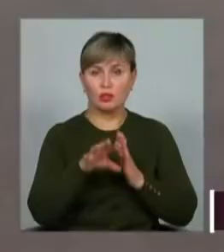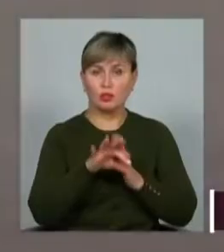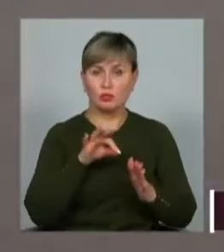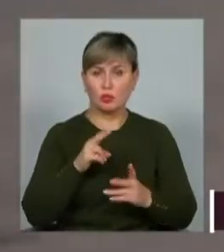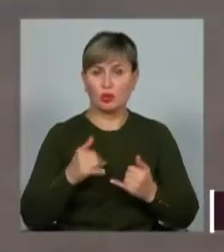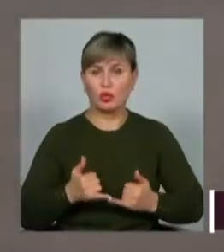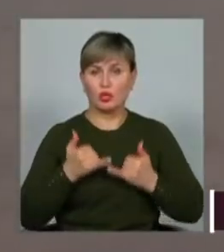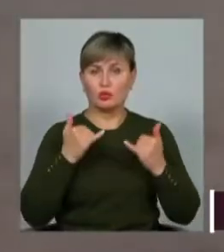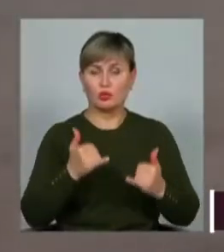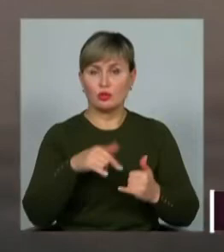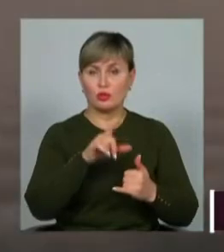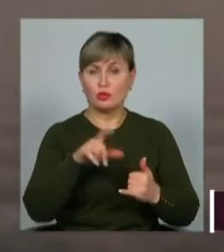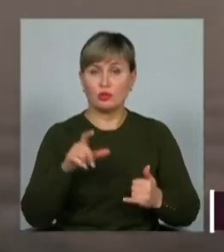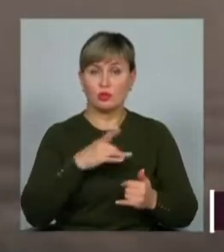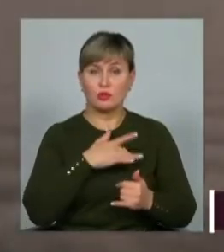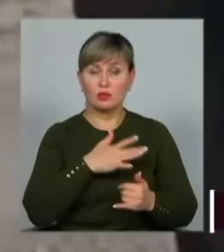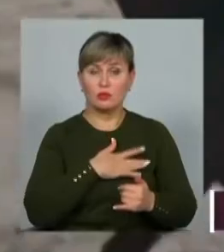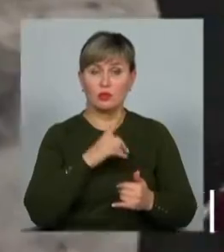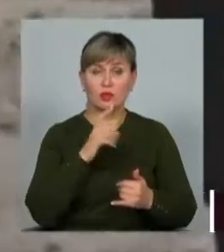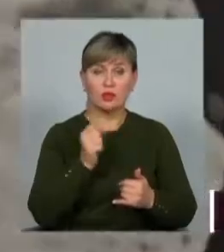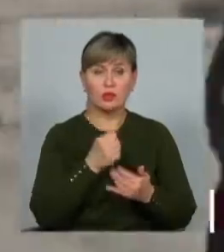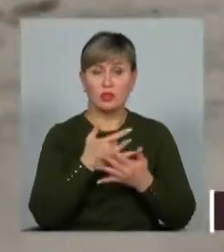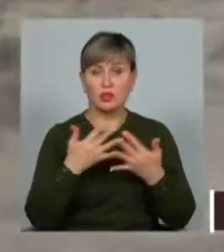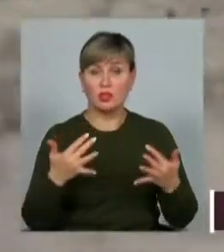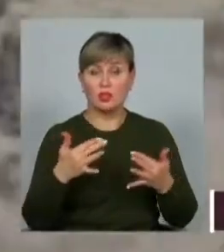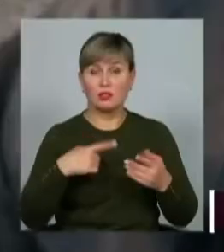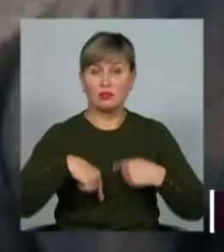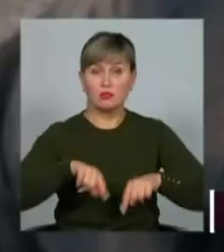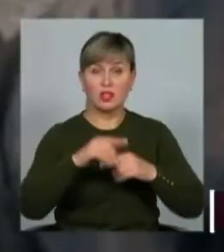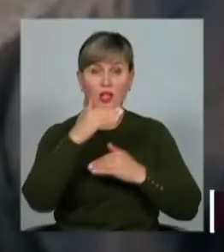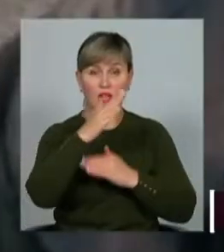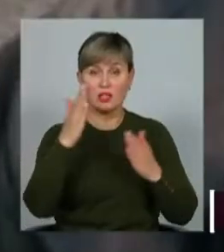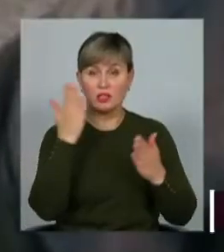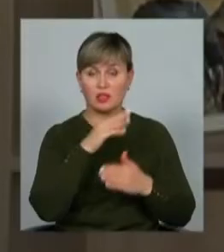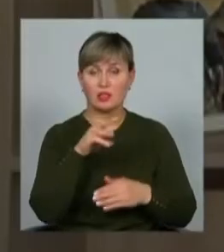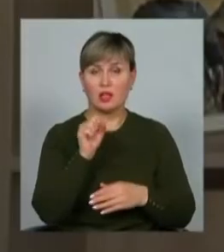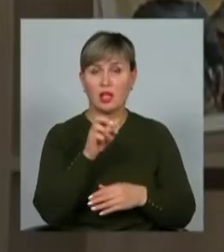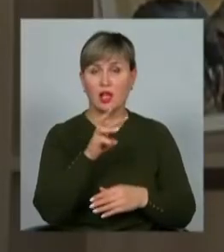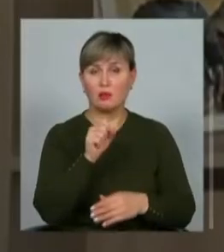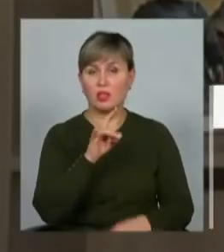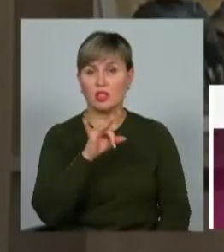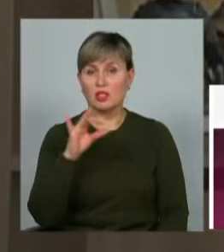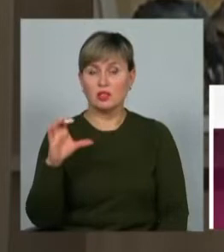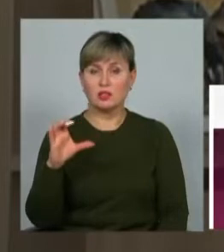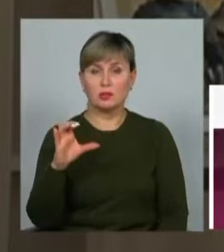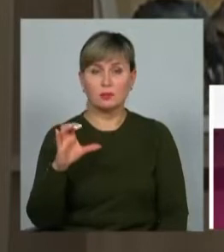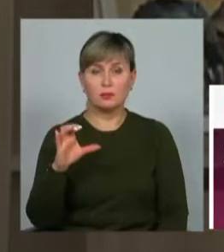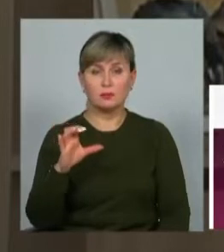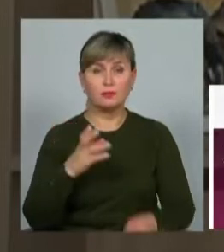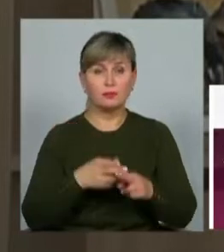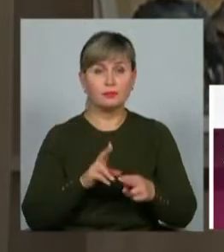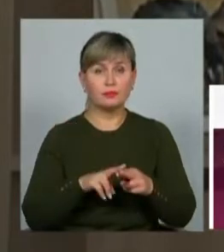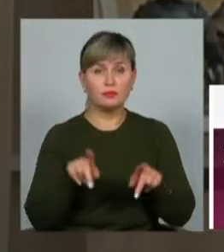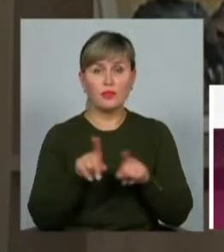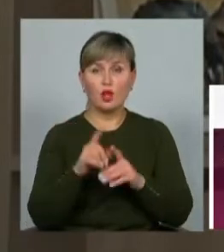достоинству. Каскадерский «Оскар» присвоен за головокружительные трюки в картине Акана Сатаева «Тамерис». В этот раз вот так